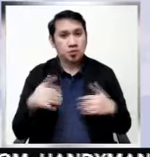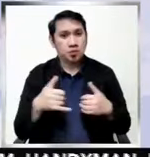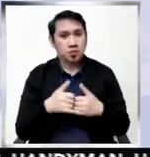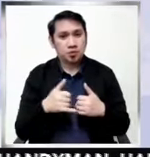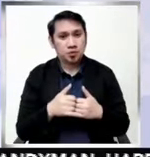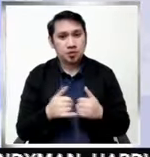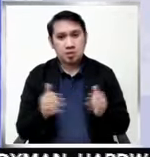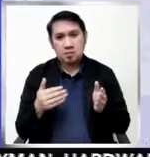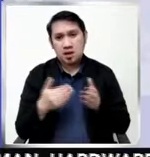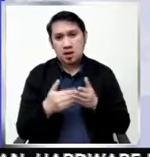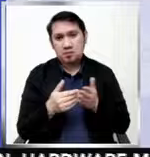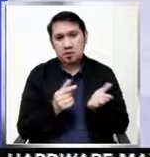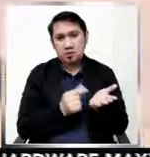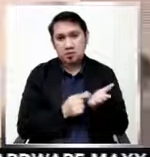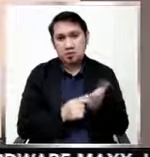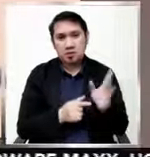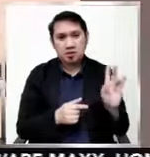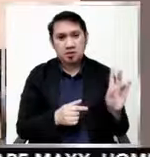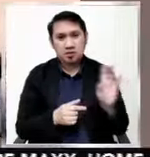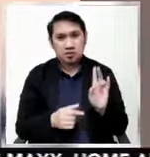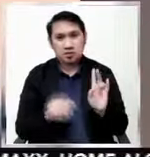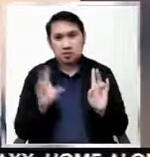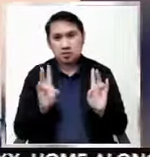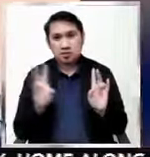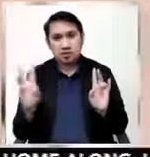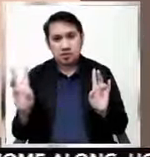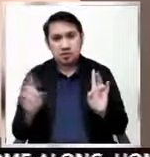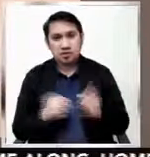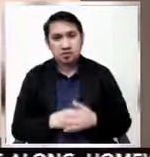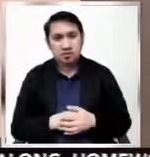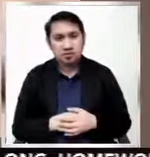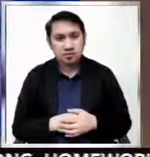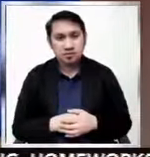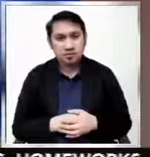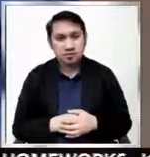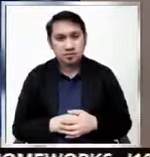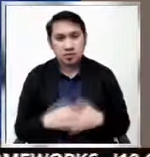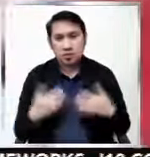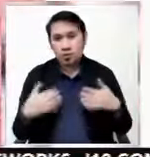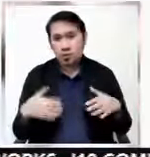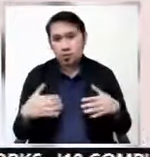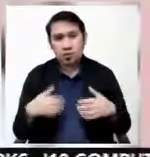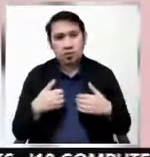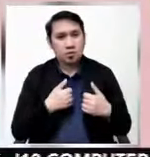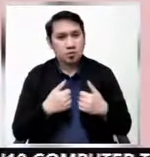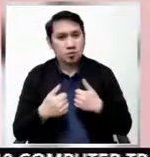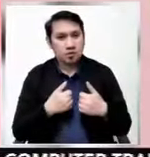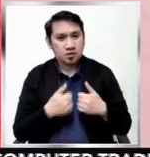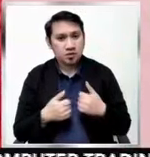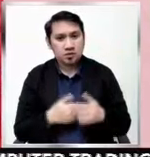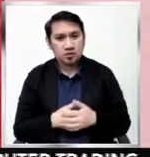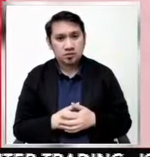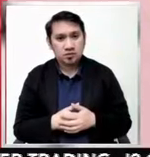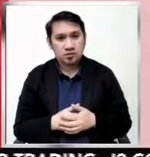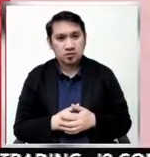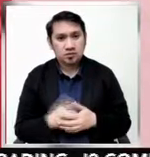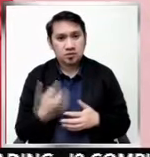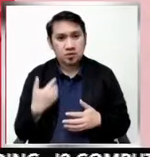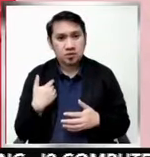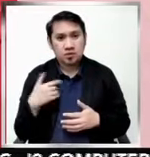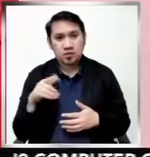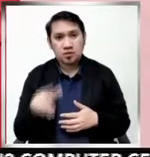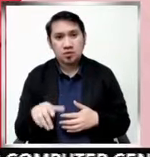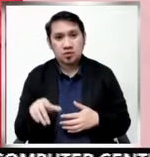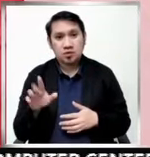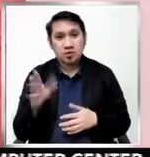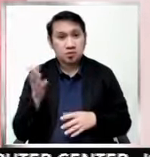na 77-76. Talagang what a comeback! Dahil 21 puntos ang pinakamalaking lamang ng China na